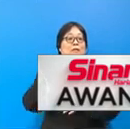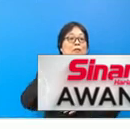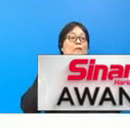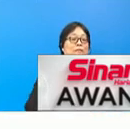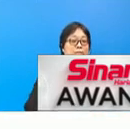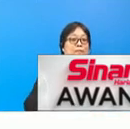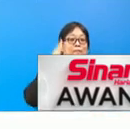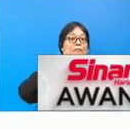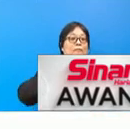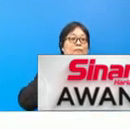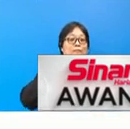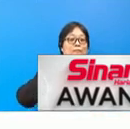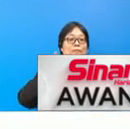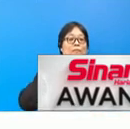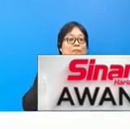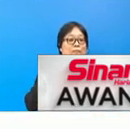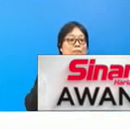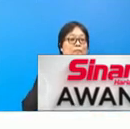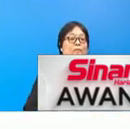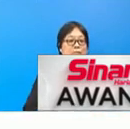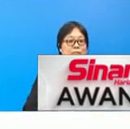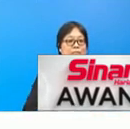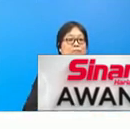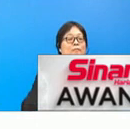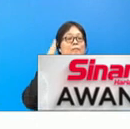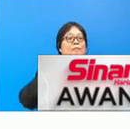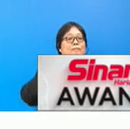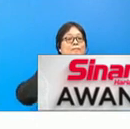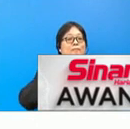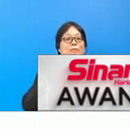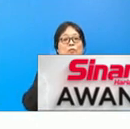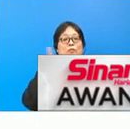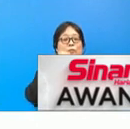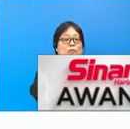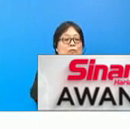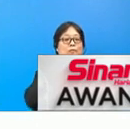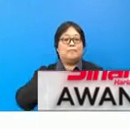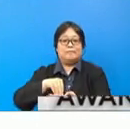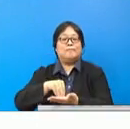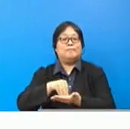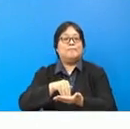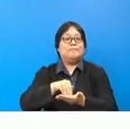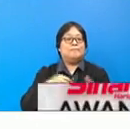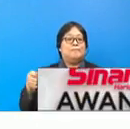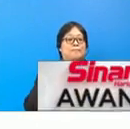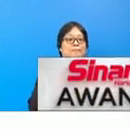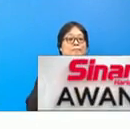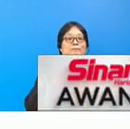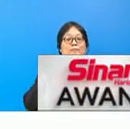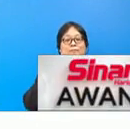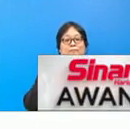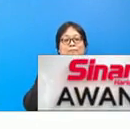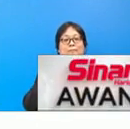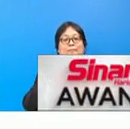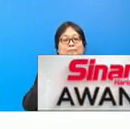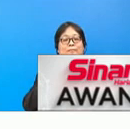bakal dimulakan pada hujung bulan Oktober ini dan akan dijalankan di 10 lokasi yang merangkumi 8 fasiliti